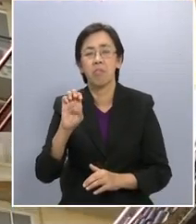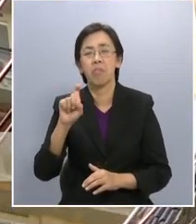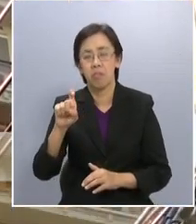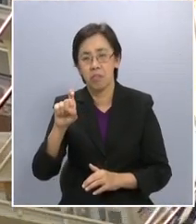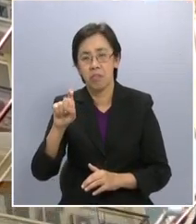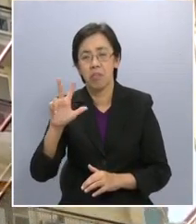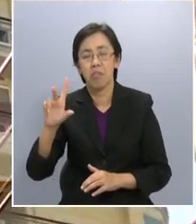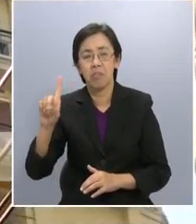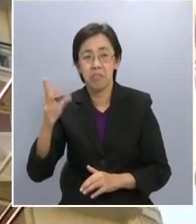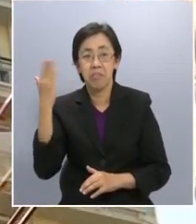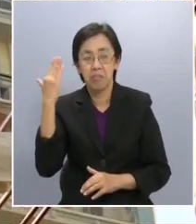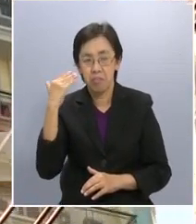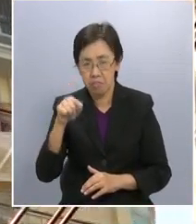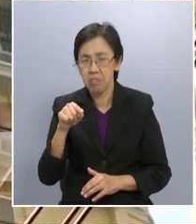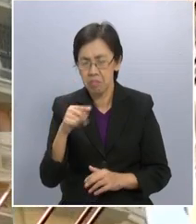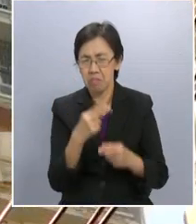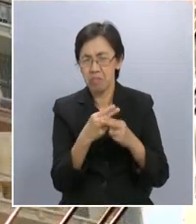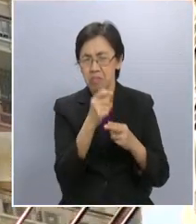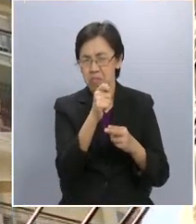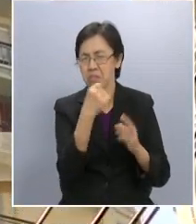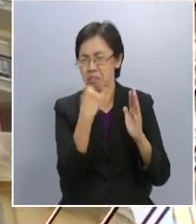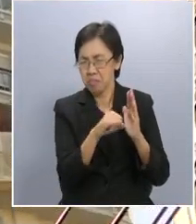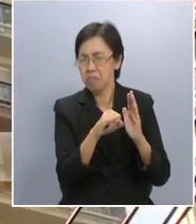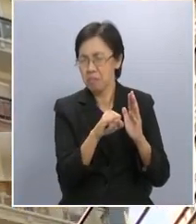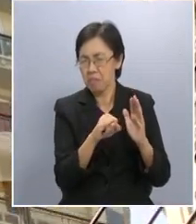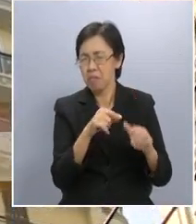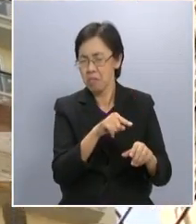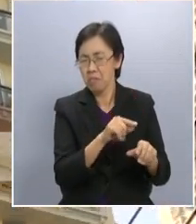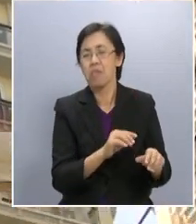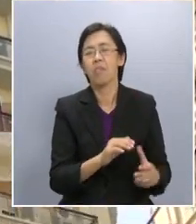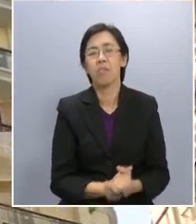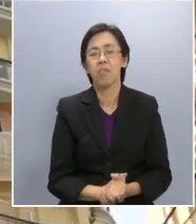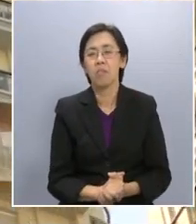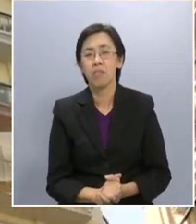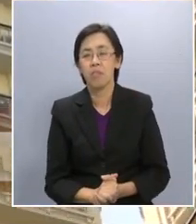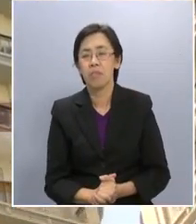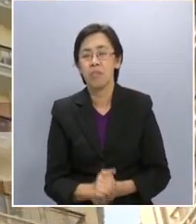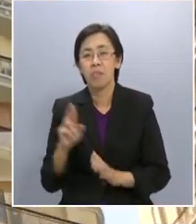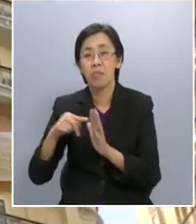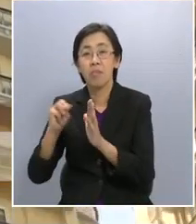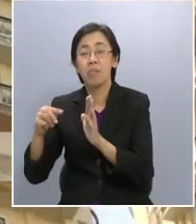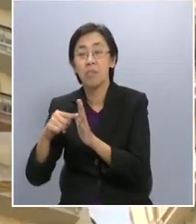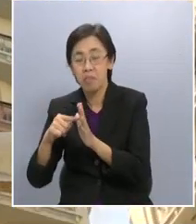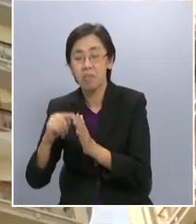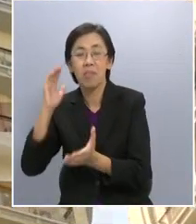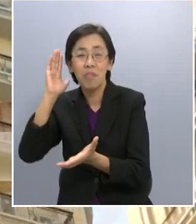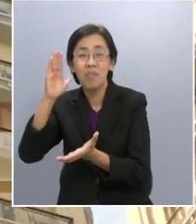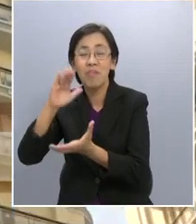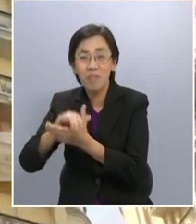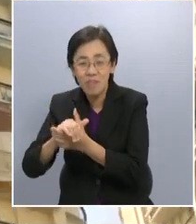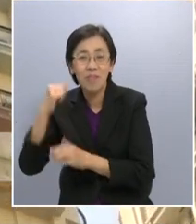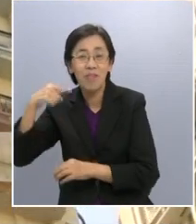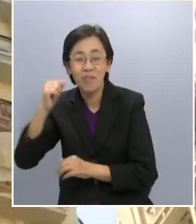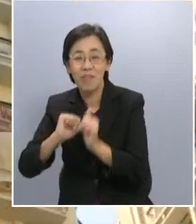โกรธที่เคยครอบครองมาก่อนฉะนั้นเมื่อมีการเปลี่ยนมือต่อมาอยู่ในมือของนายรามาหรือว่าเมฆสามีคุณหยาดก็เลยมีการ